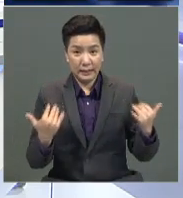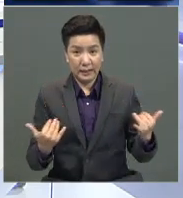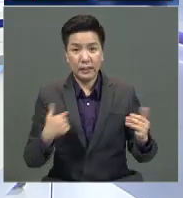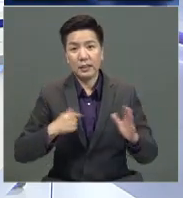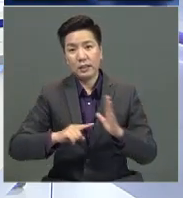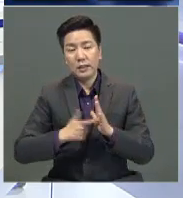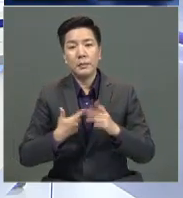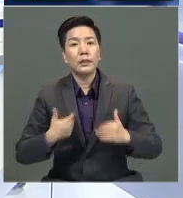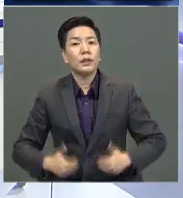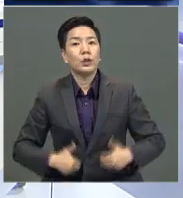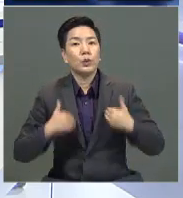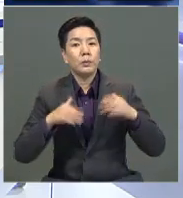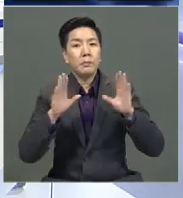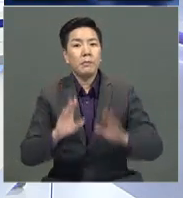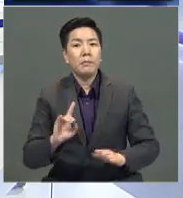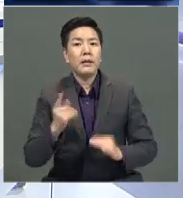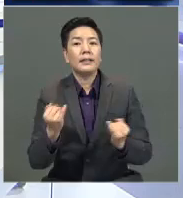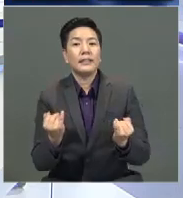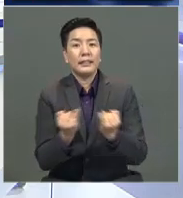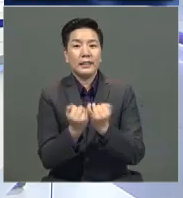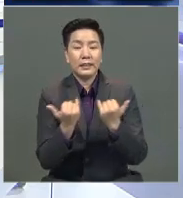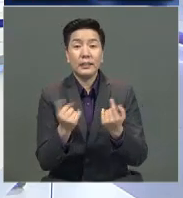แต่ก่อนเข้าต้องเข้าแถวเข้าไปเข้ากันได้เป็นครบๆในแต่ละจุดจะไปตรงไหนบ้างก็มีเจ้าหน้าที่เขาพาไปแล้วจะมีความเป็นระเบียบสะอาดมากด้วยกับอันนี้แล้วก็เริ่มเป็นNew Normalเป็นความเคยชินแบบใหม่นะครับอย่างน้อยคือในช่วงเวลานี้ก็ปลอดภัยกันทุกคนแล้วก็ได้ทำบุญได้ทำตามที่ตัวเองศรัทธากันของแต่ละคนกันครับ